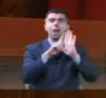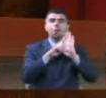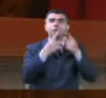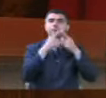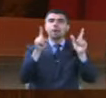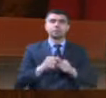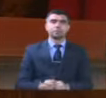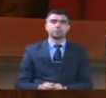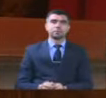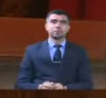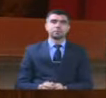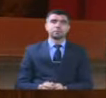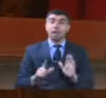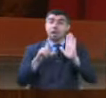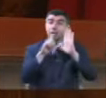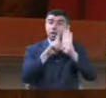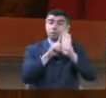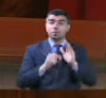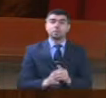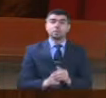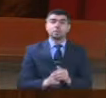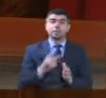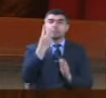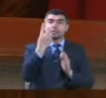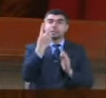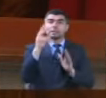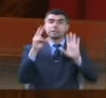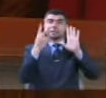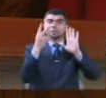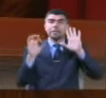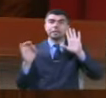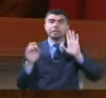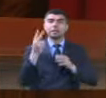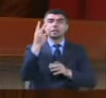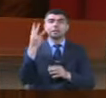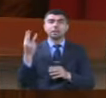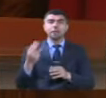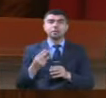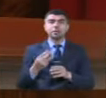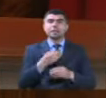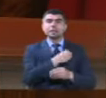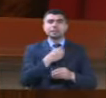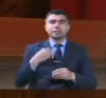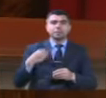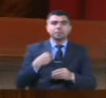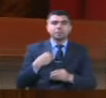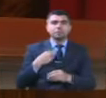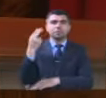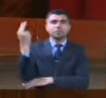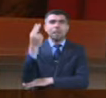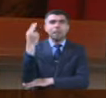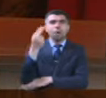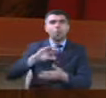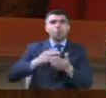يلي: مشروع قانون رقم 7013 يتعلق بالمراكز الاستشفائية الجامعية، مشروع